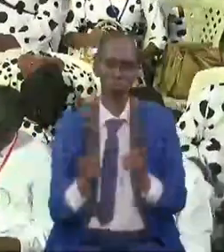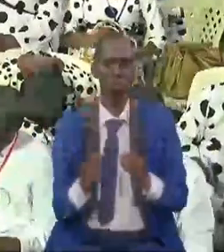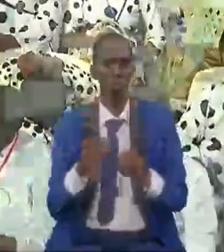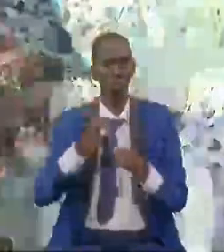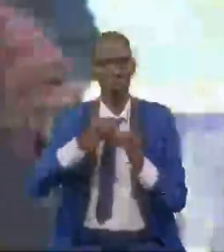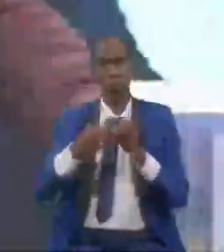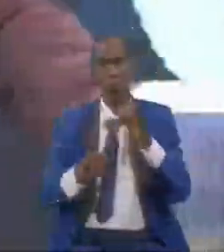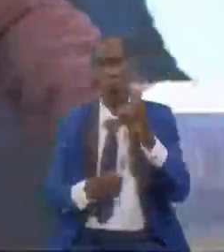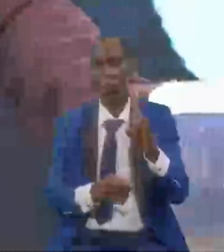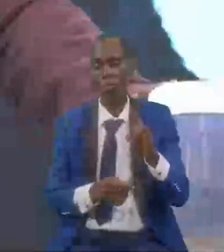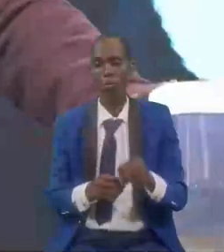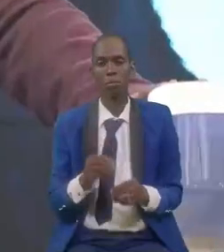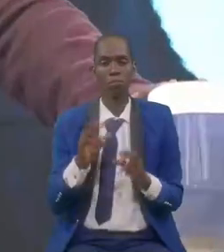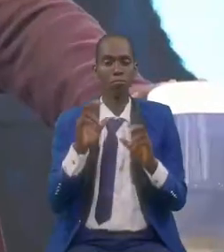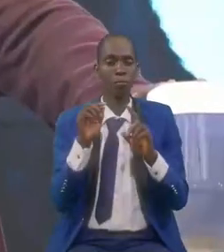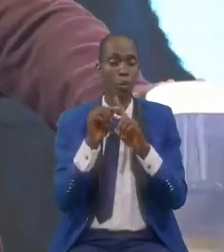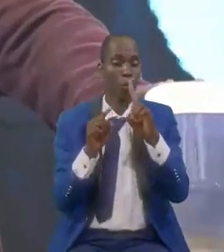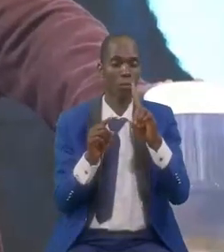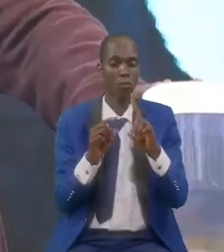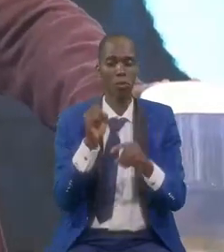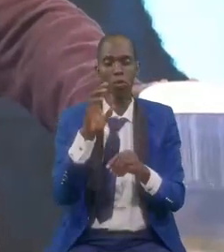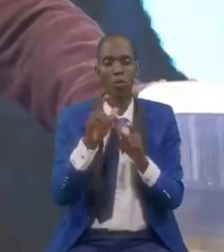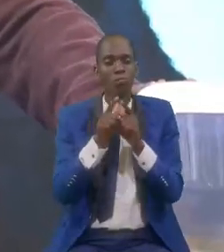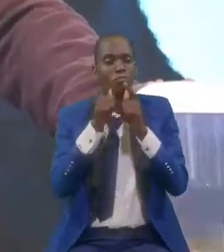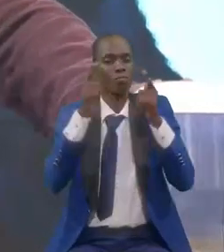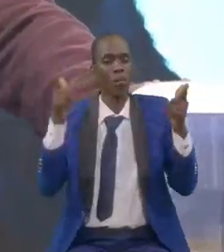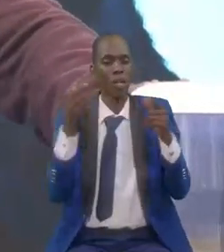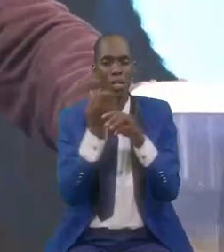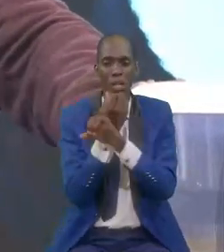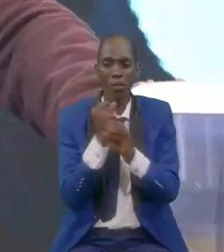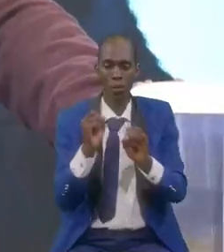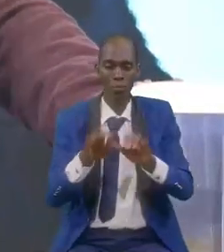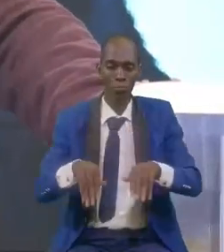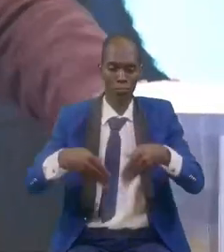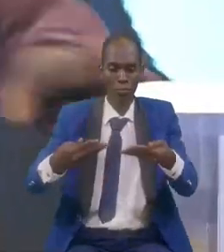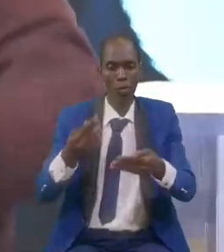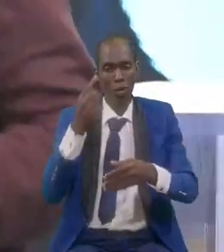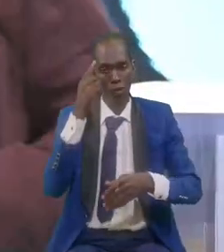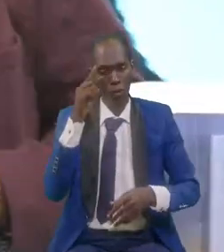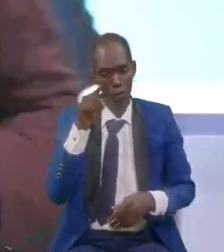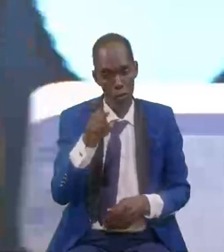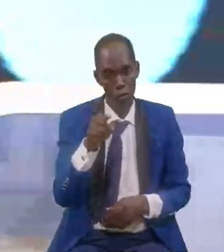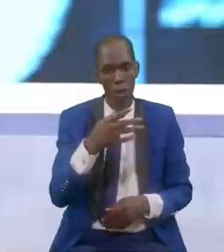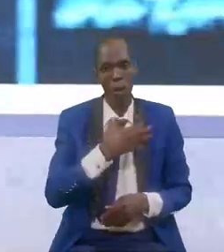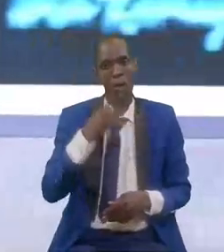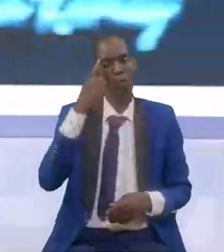point. Un si grand salut pourvu pour toi et pour